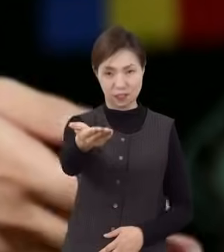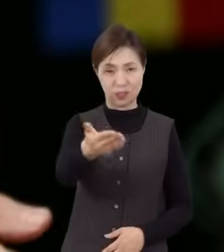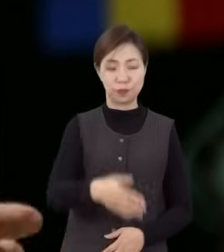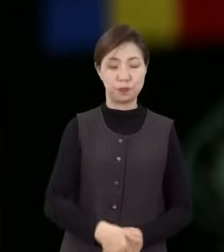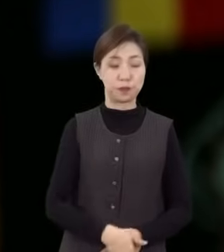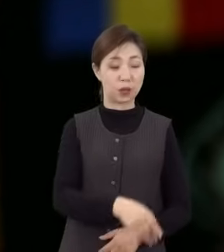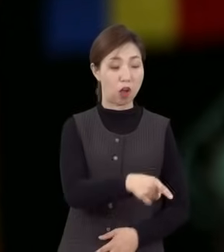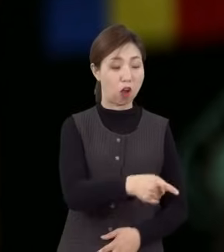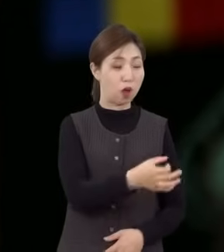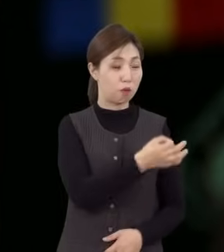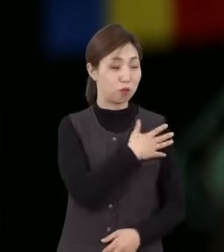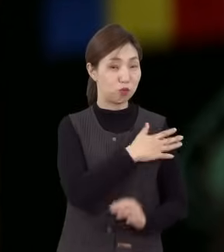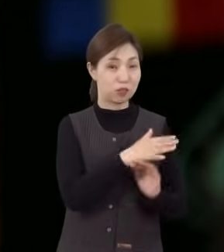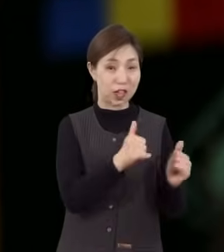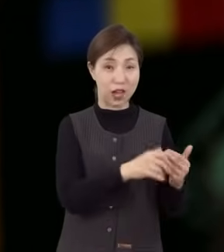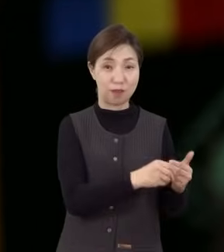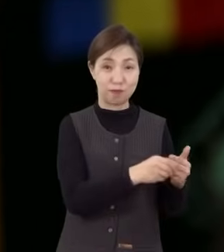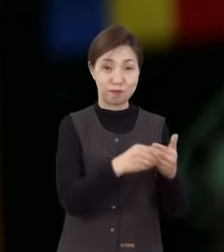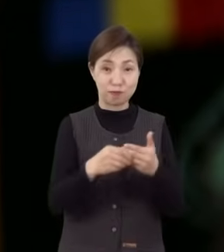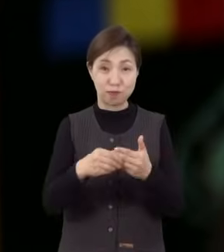돗닦는 방법을 가르쳐줘라.